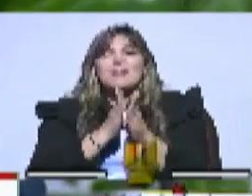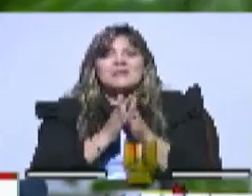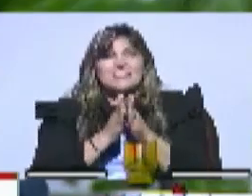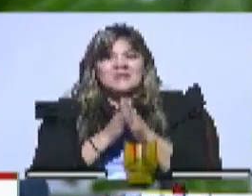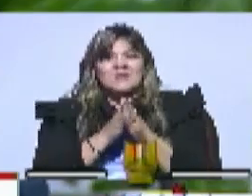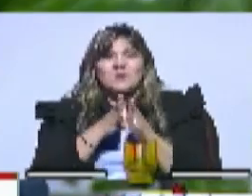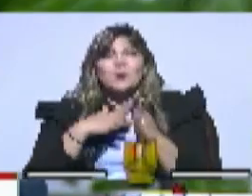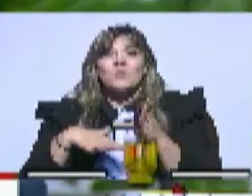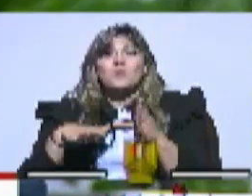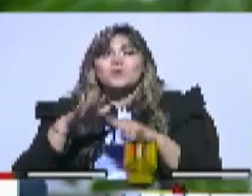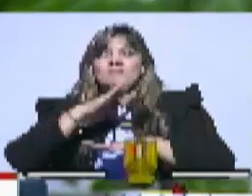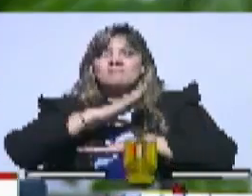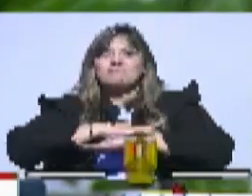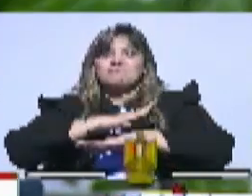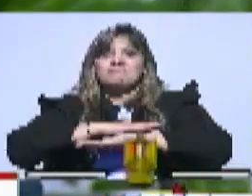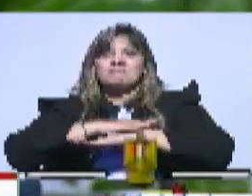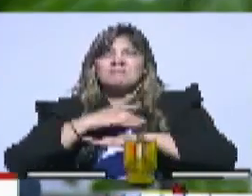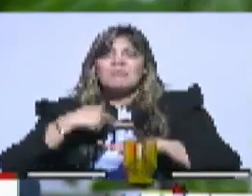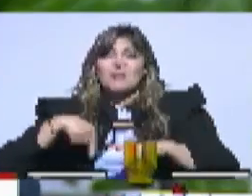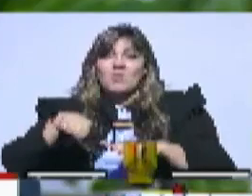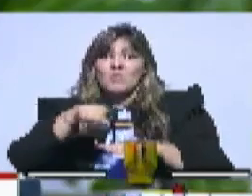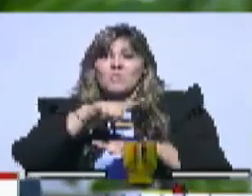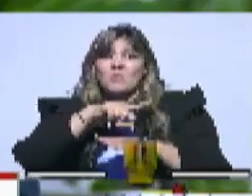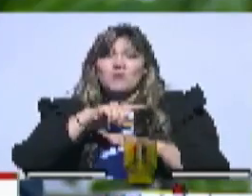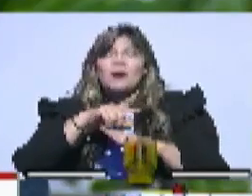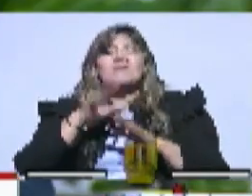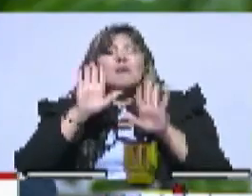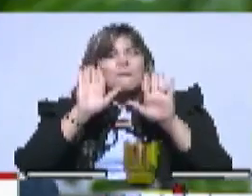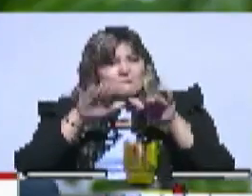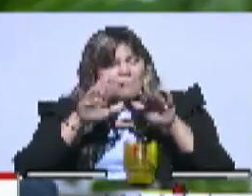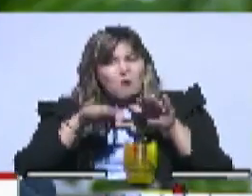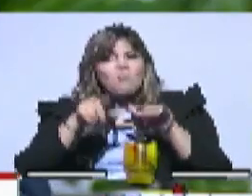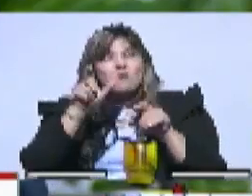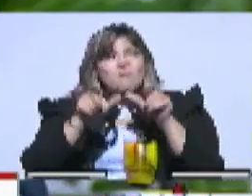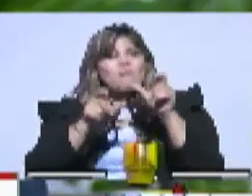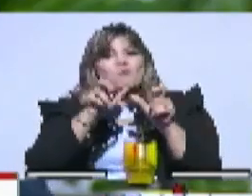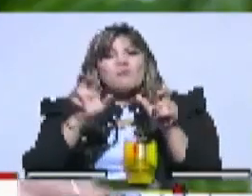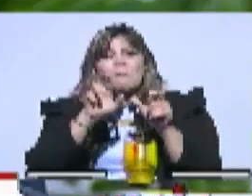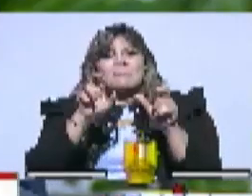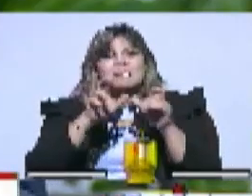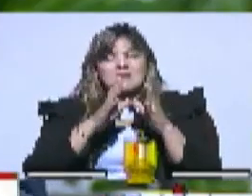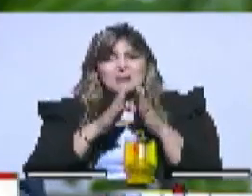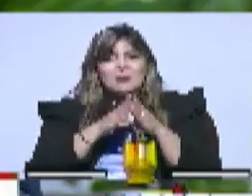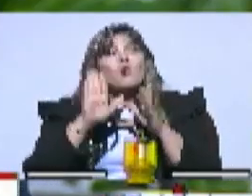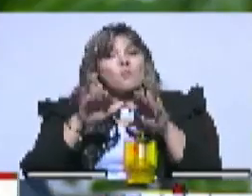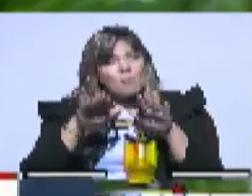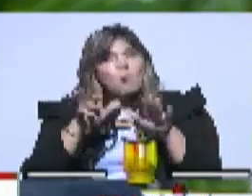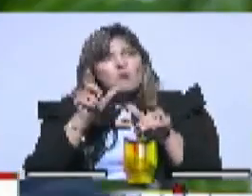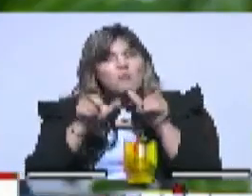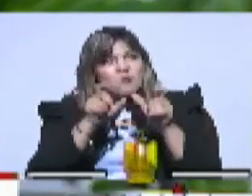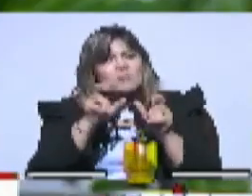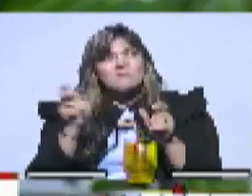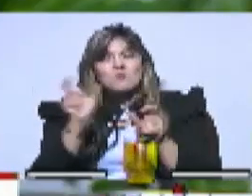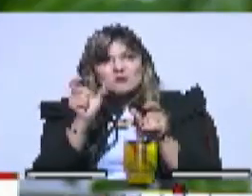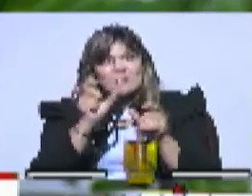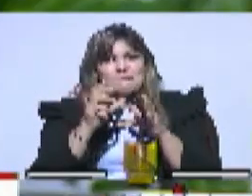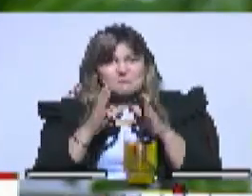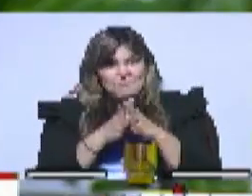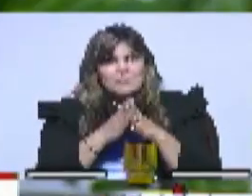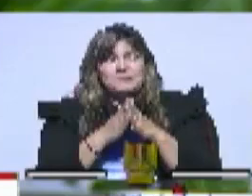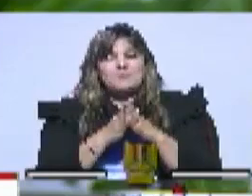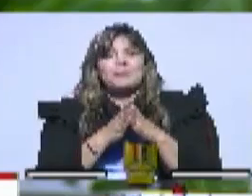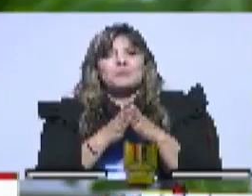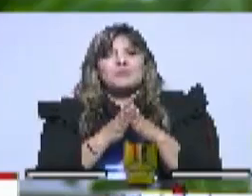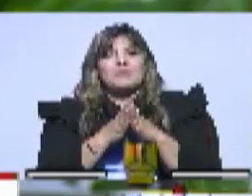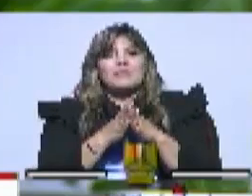والاخلاص، وكل ده متوفر في أغلب المسيحيين زي ما هو متوفر في أغلب المسلمين. طبعا. وبالتالي